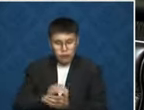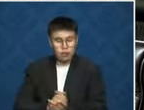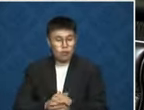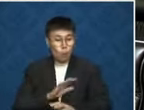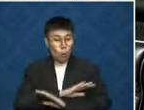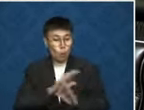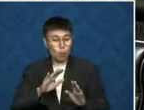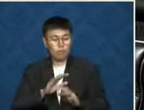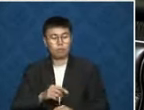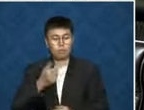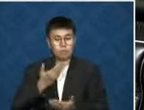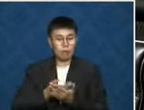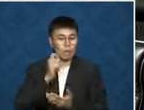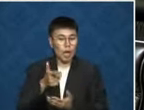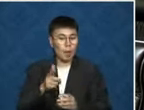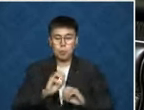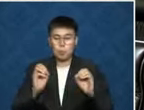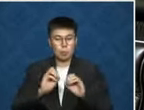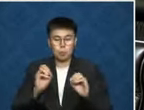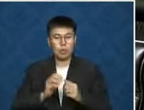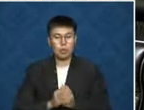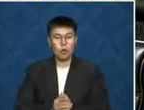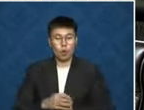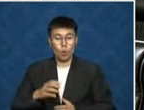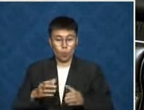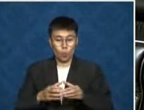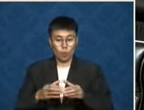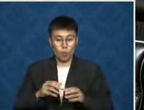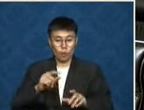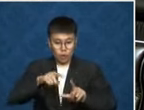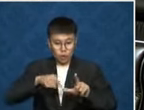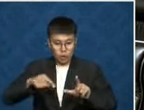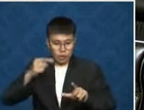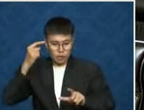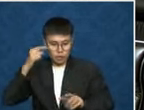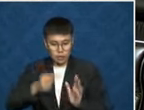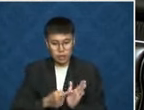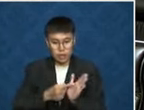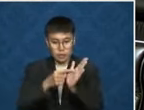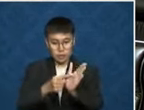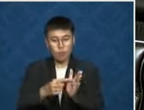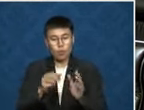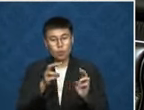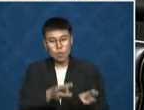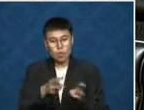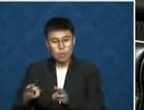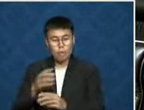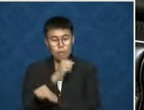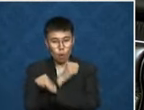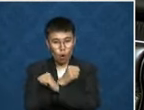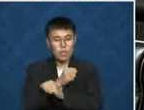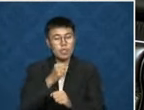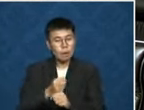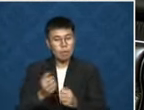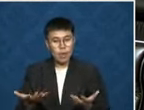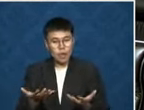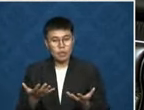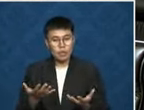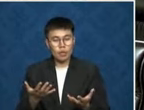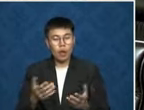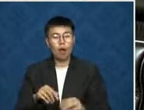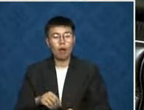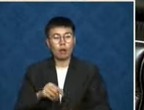นะครับในภาคของเศรษฐกิจสร้างสรรค์เองเพื่อนสมาชิกจากพรรคก้าวไกลเองก็ได้นำเสนอแล้วว่าทำยังไงนะครับที่ป้องกันนะครับไม่ให้ AI เนี่ย